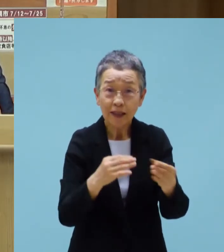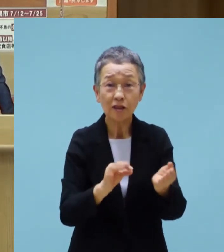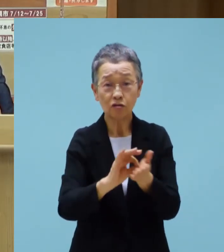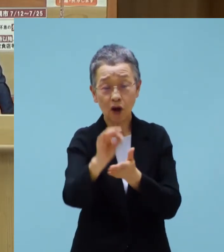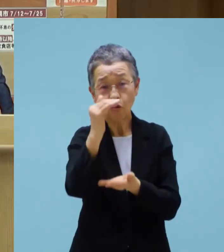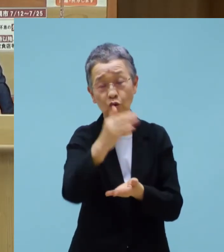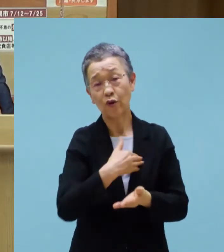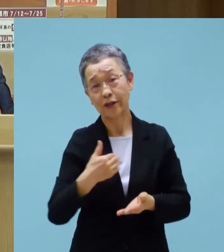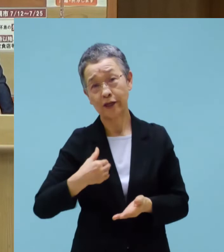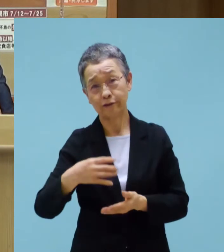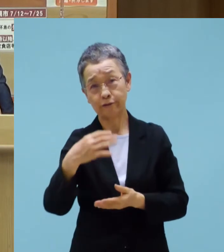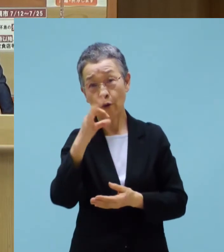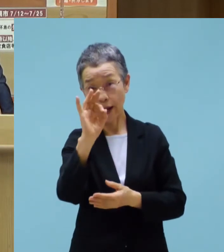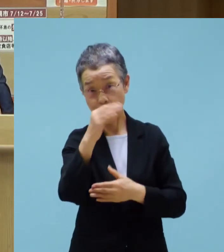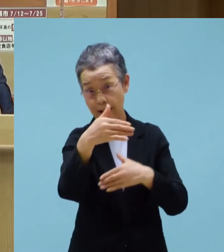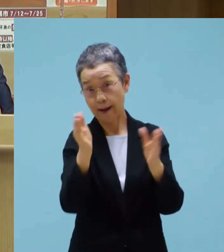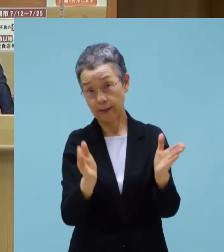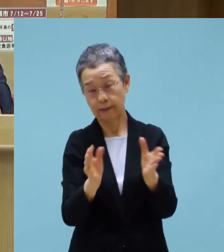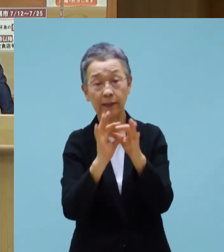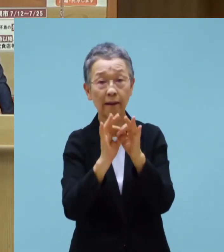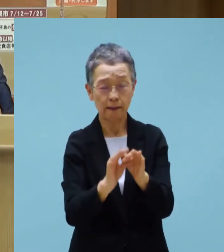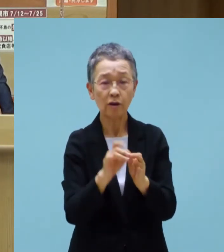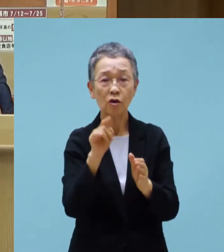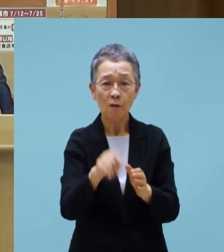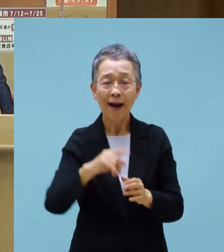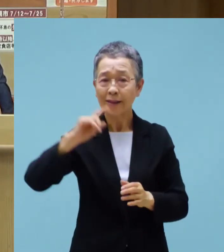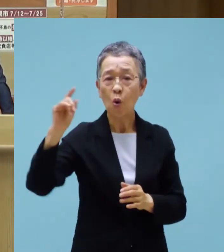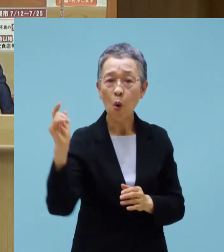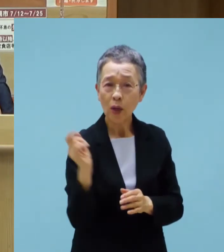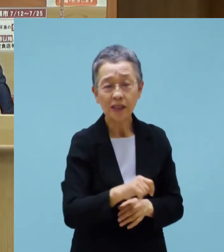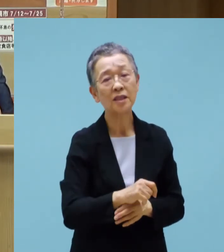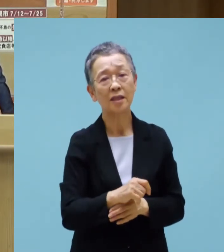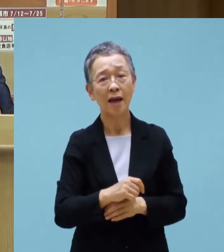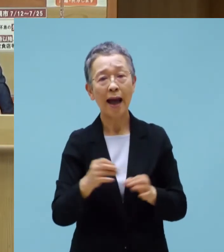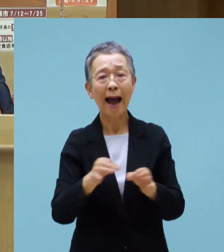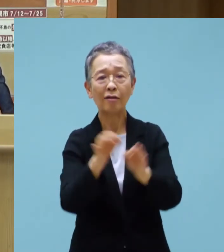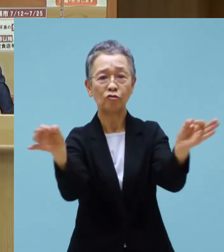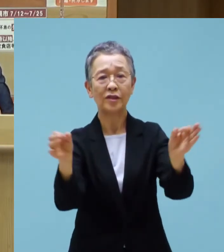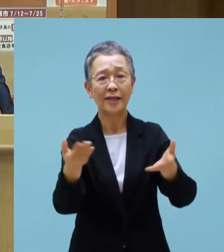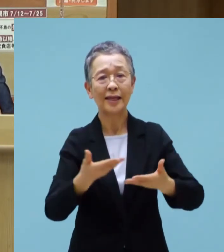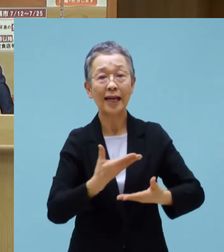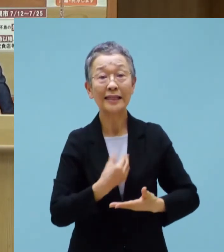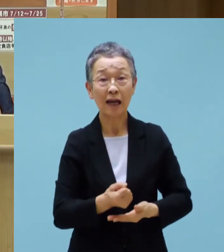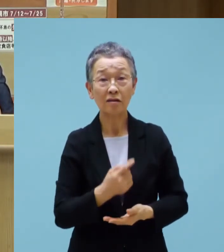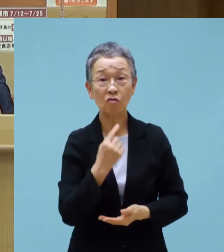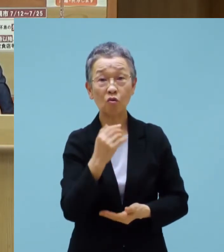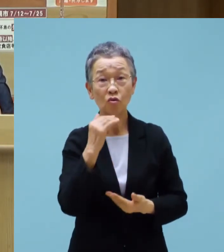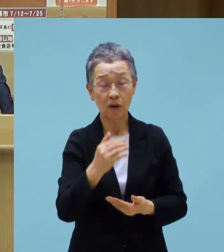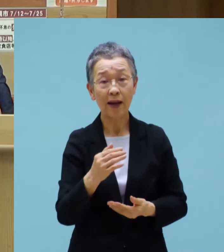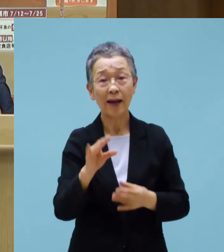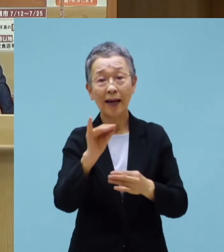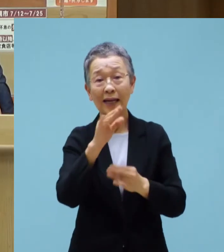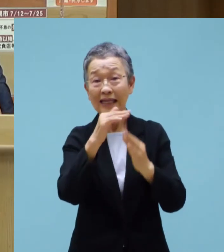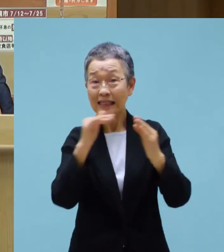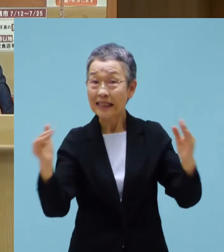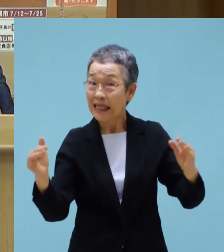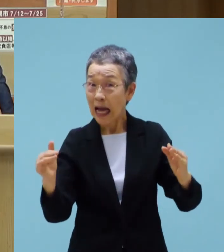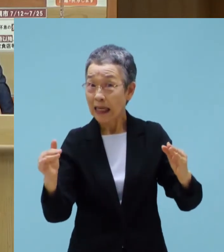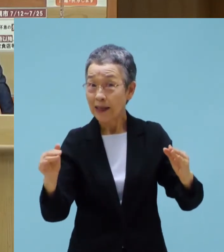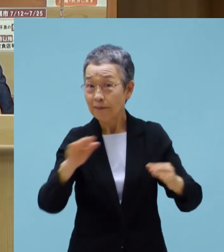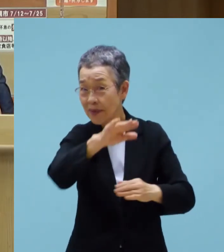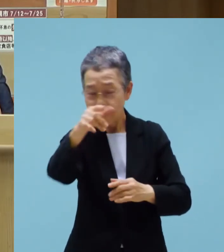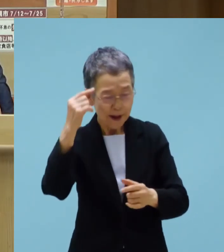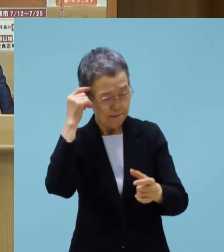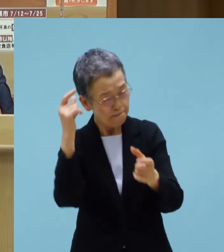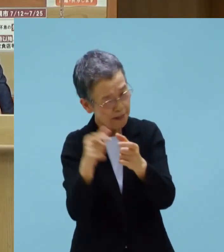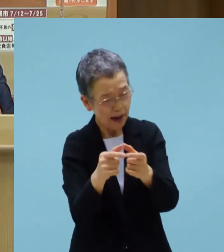ので、これをぜひ早期に配布していただきたいっていうのが、これ知事会全員一致してお願い